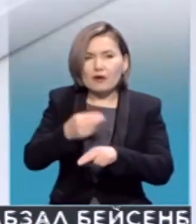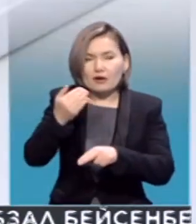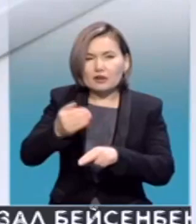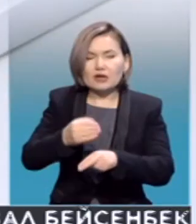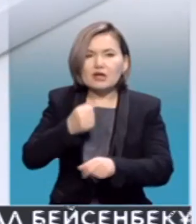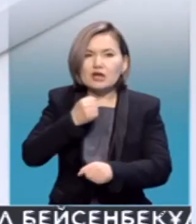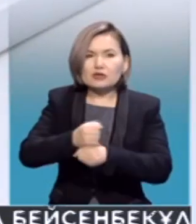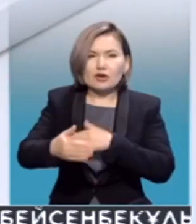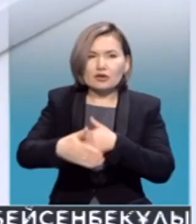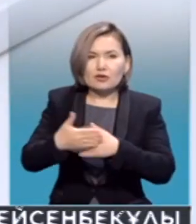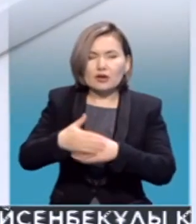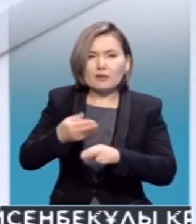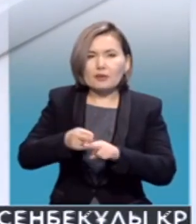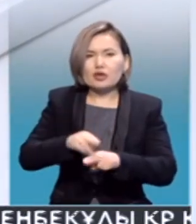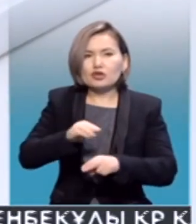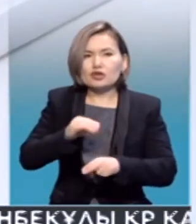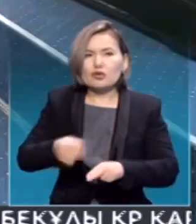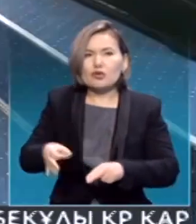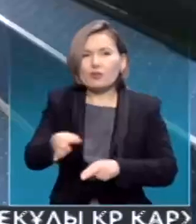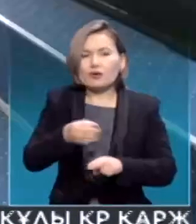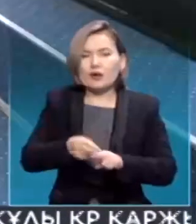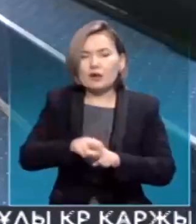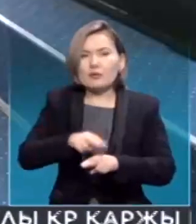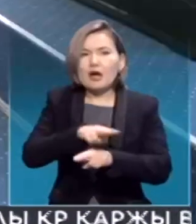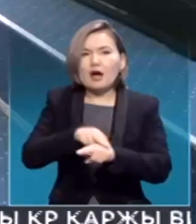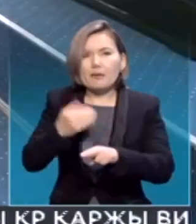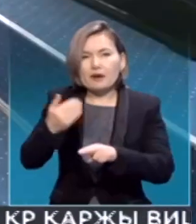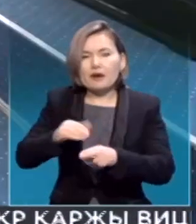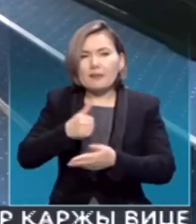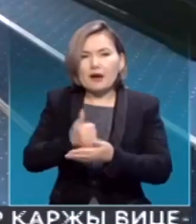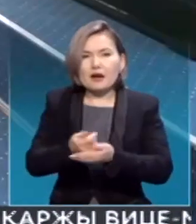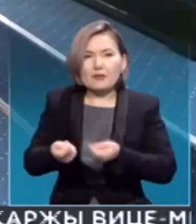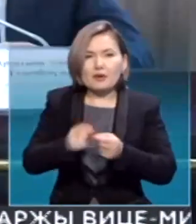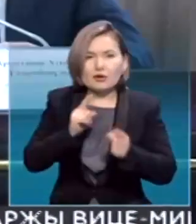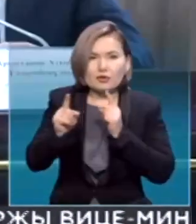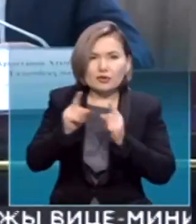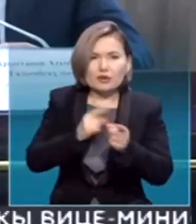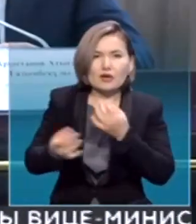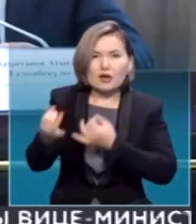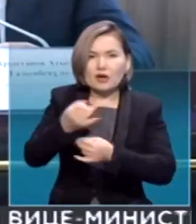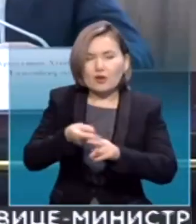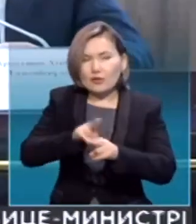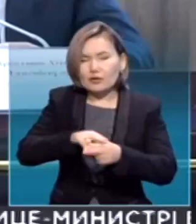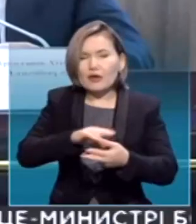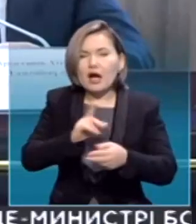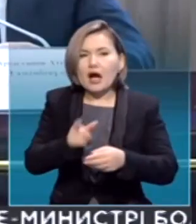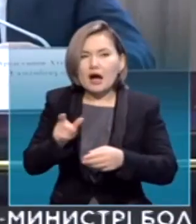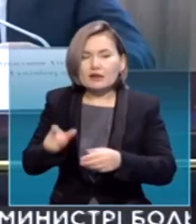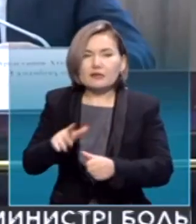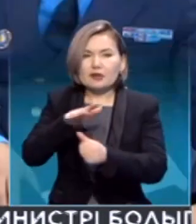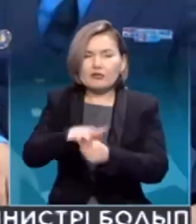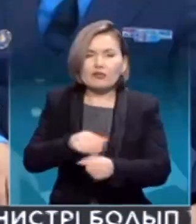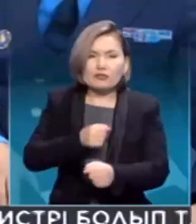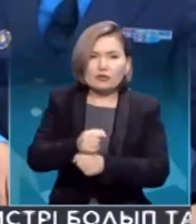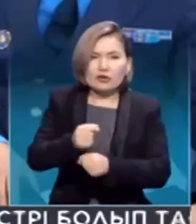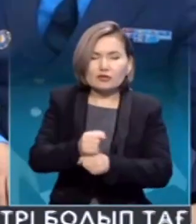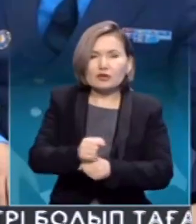қызметінен босатылады. Жетісу облыстық прокуратурасы құқық қорғау органдарының басшыларымен алқалы жиын өткізіп, осы бағыттағы жұмыстарды